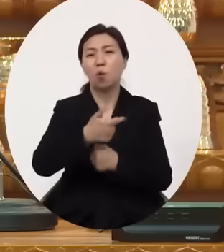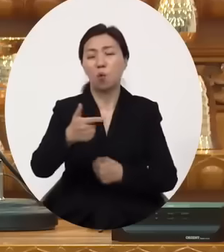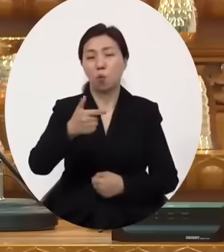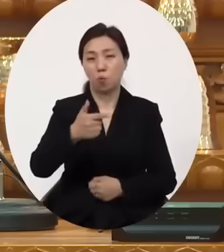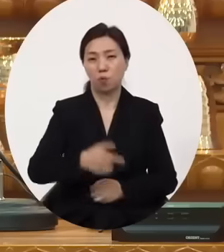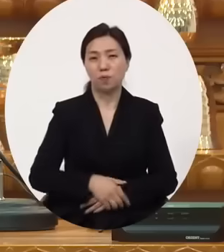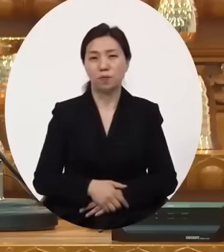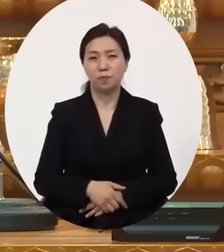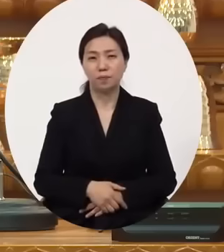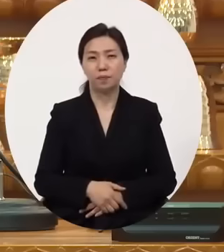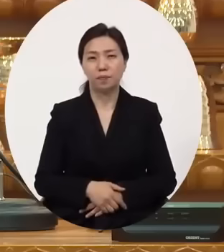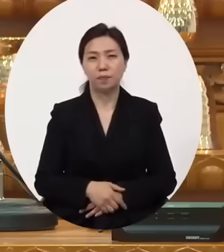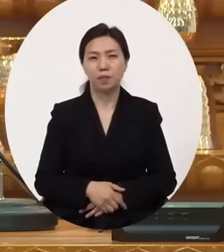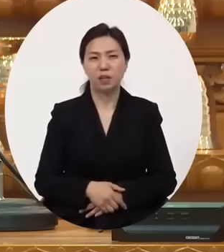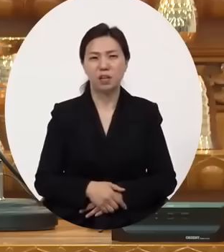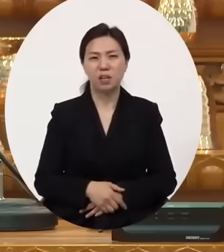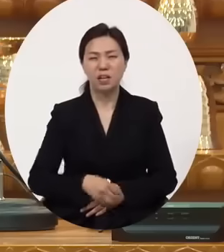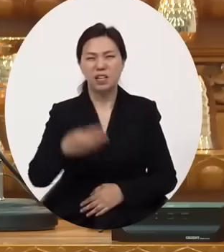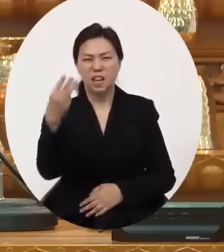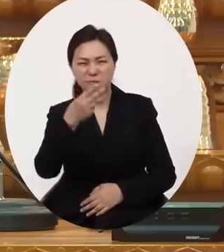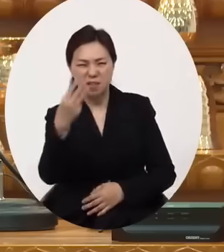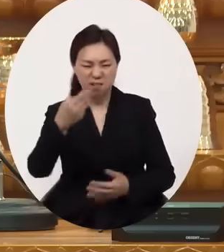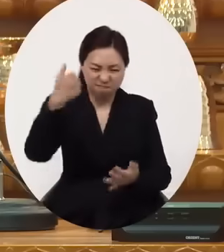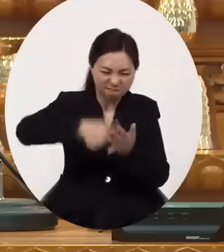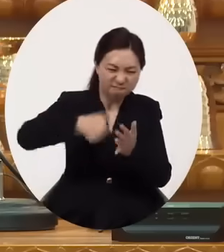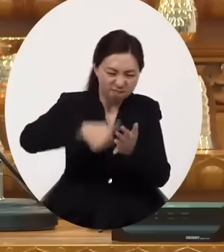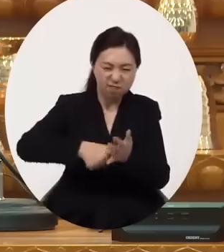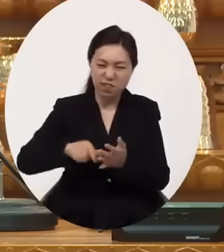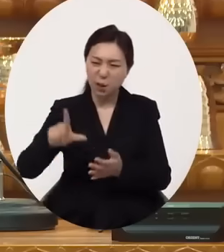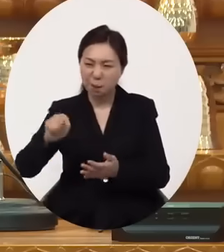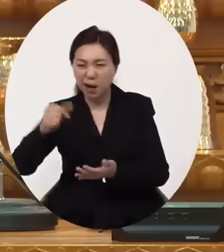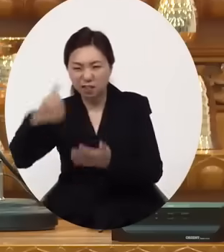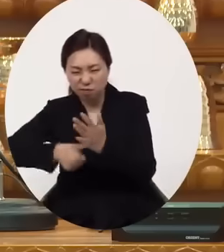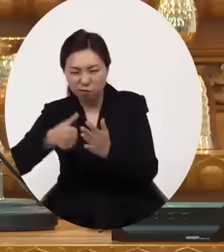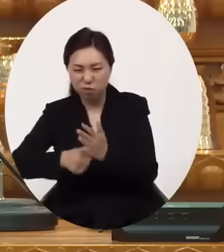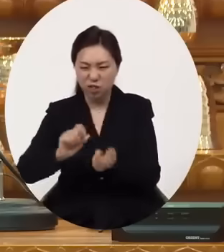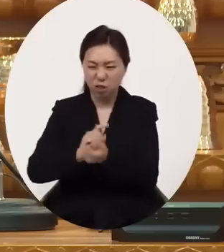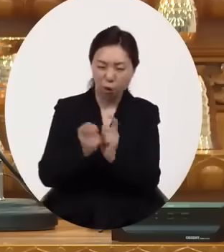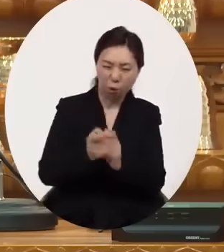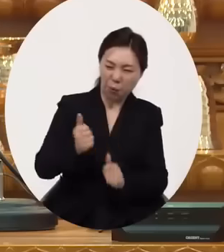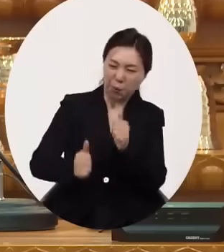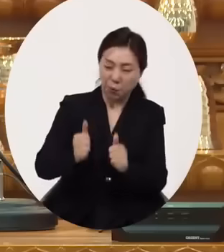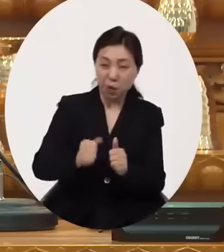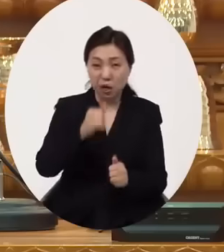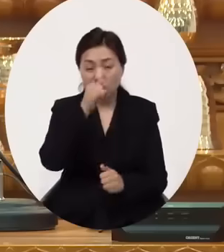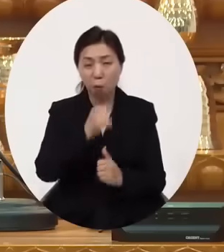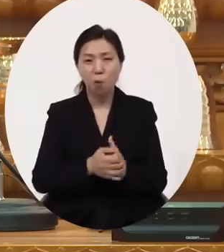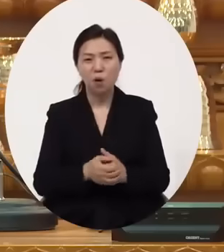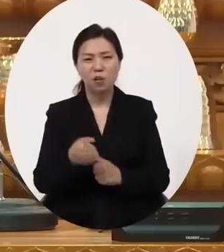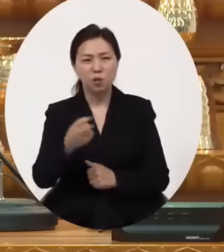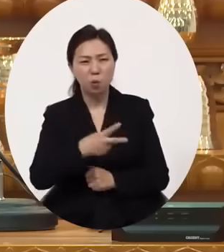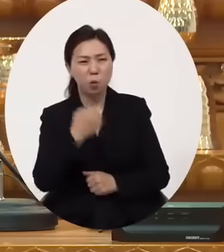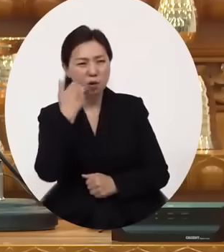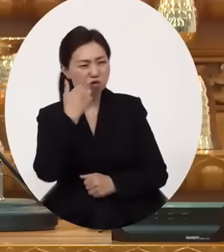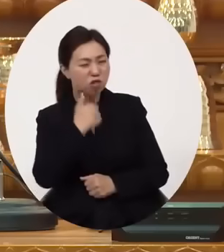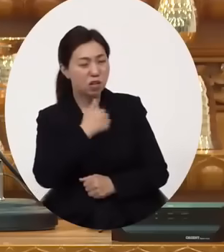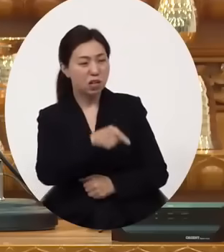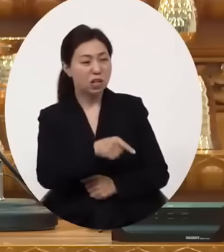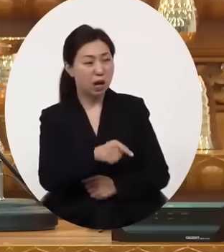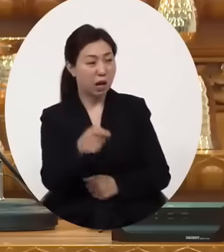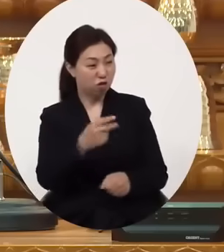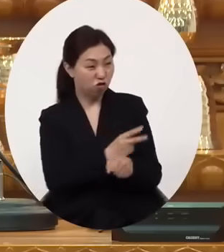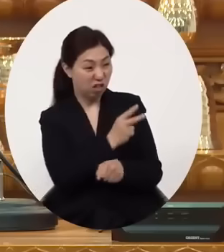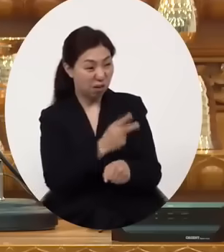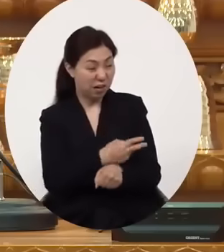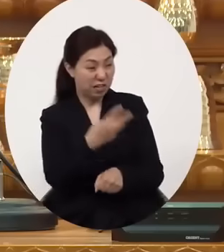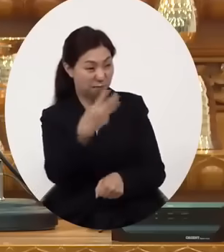그런데 이제 이건 안 돼요. 막 3,000배 하자, 막 1,000배 하자, 막 경쟁적으로 막 하고 어디 가가지고 오늘 저녁에